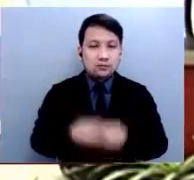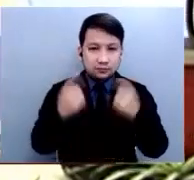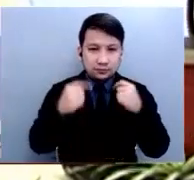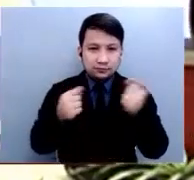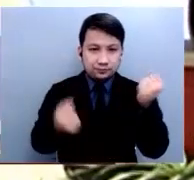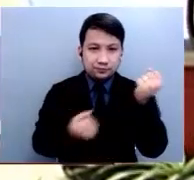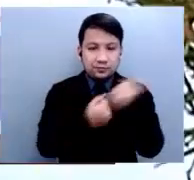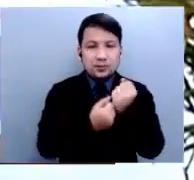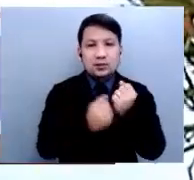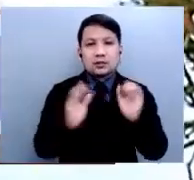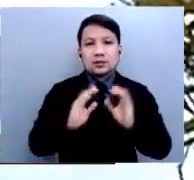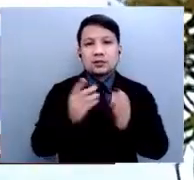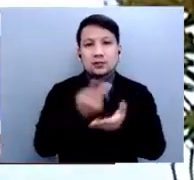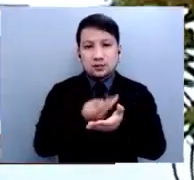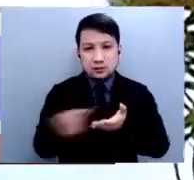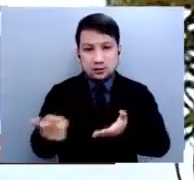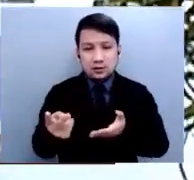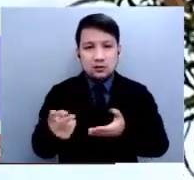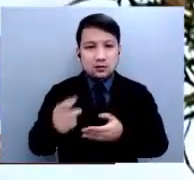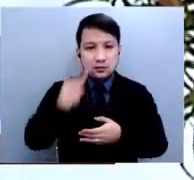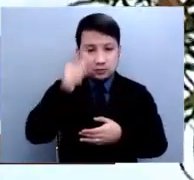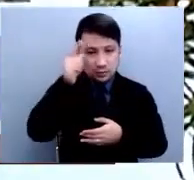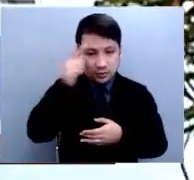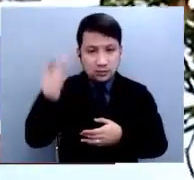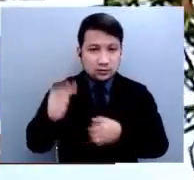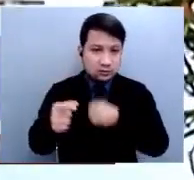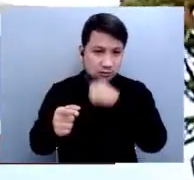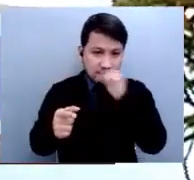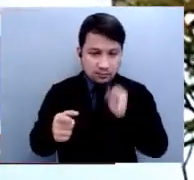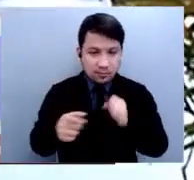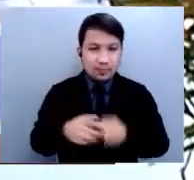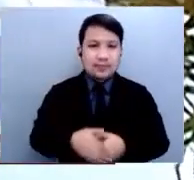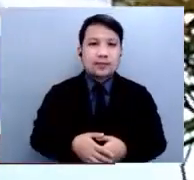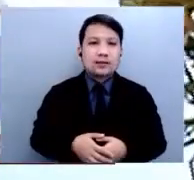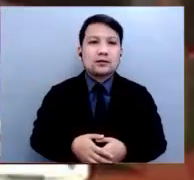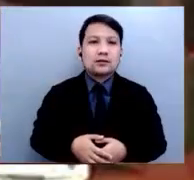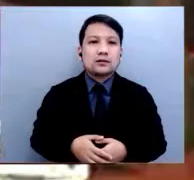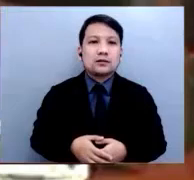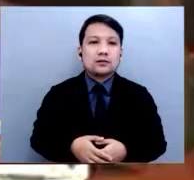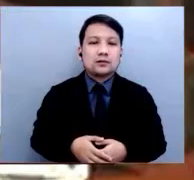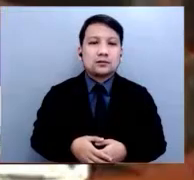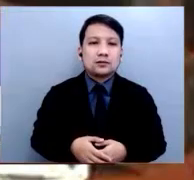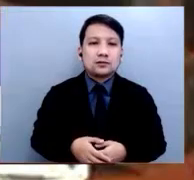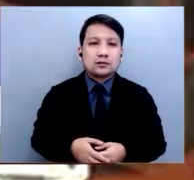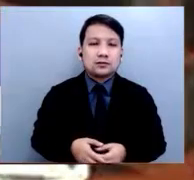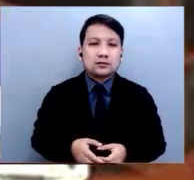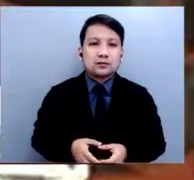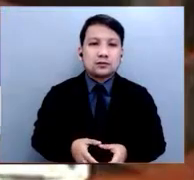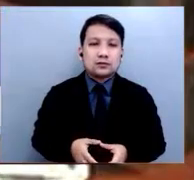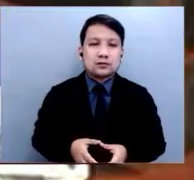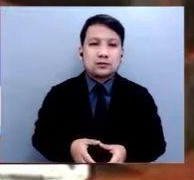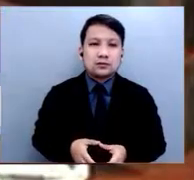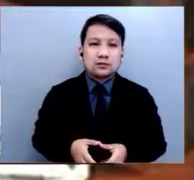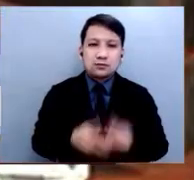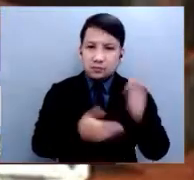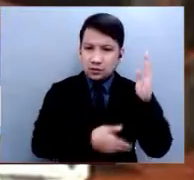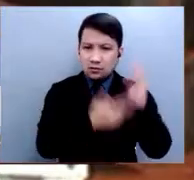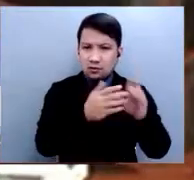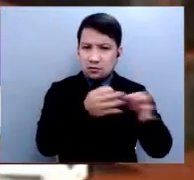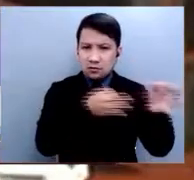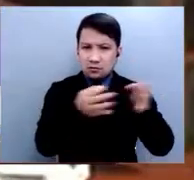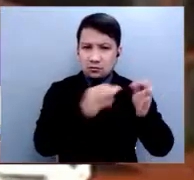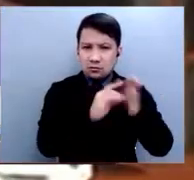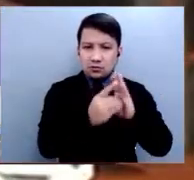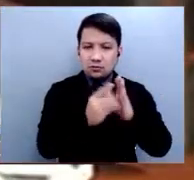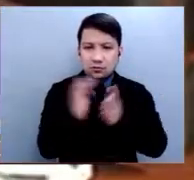hindi biguin ang Lacson-Soto tandem. Definitely, they have a clear, very, very defined program for